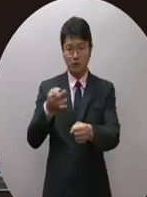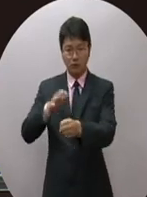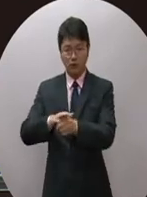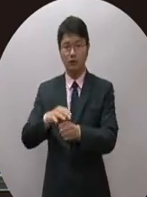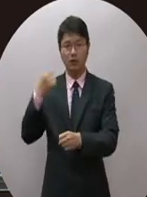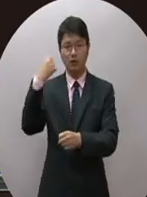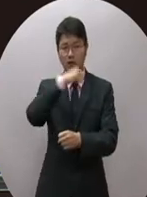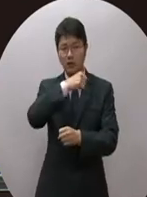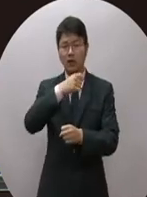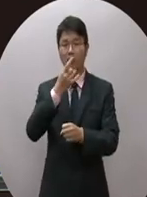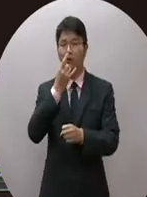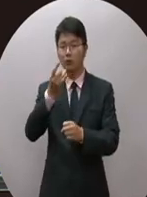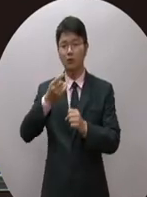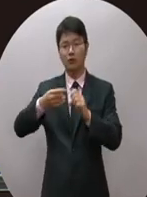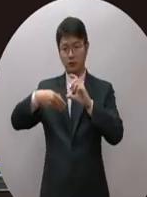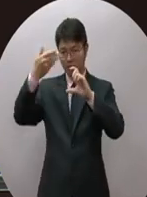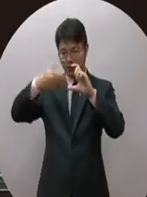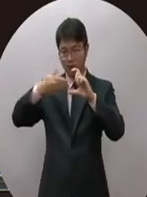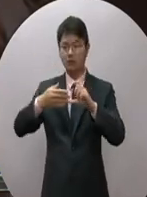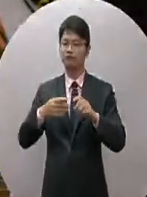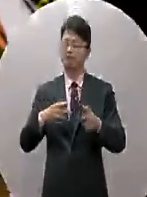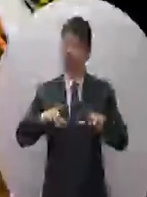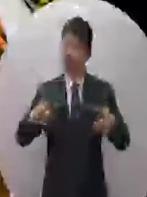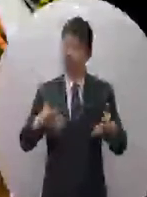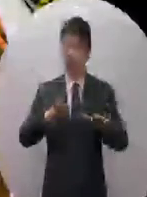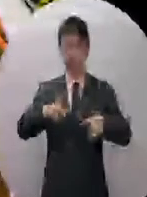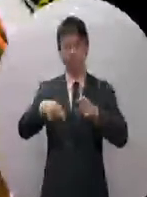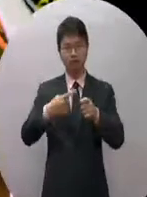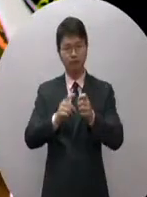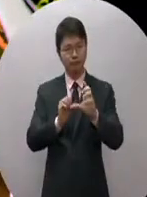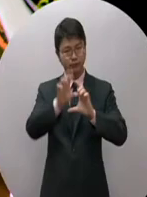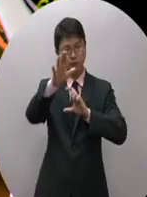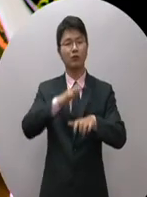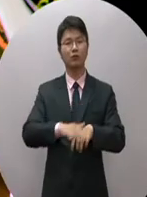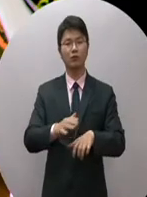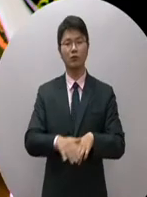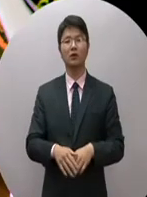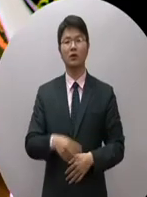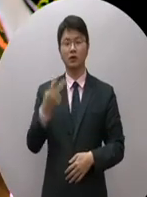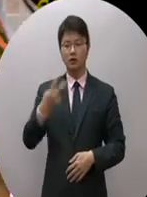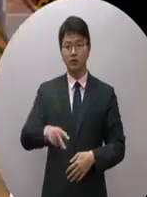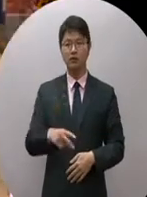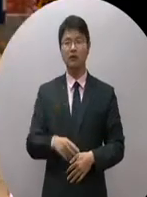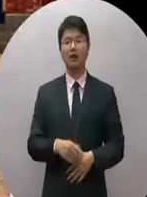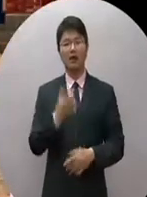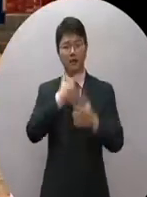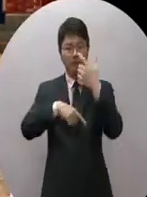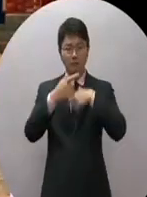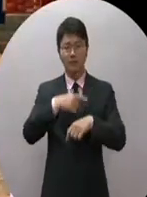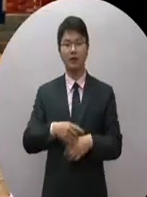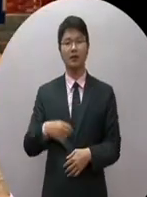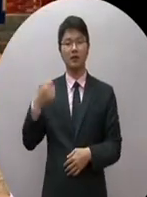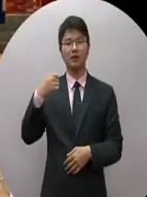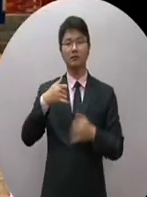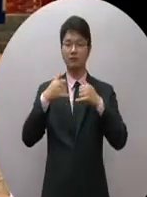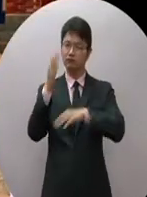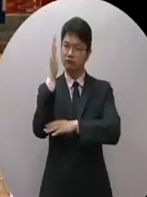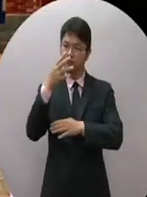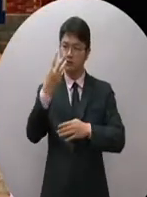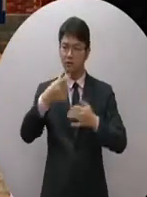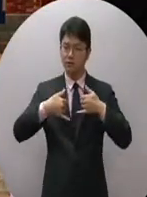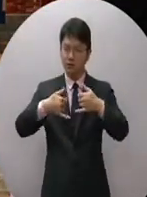计今年中就要开播。我们持续推动浪漫台三线各项族群的政